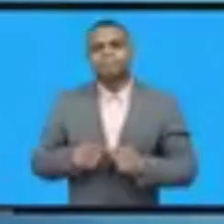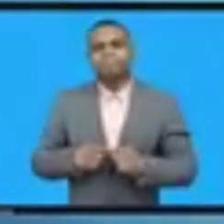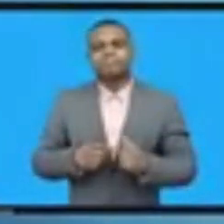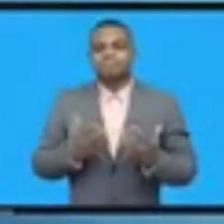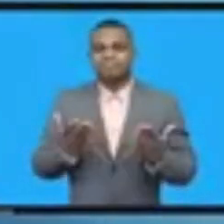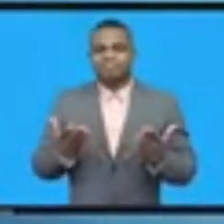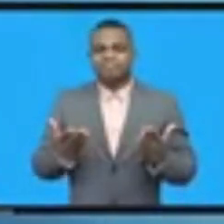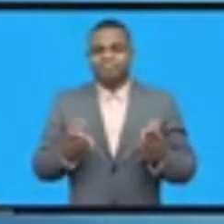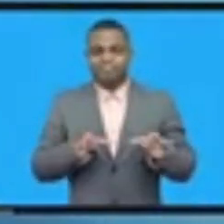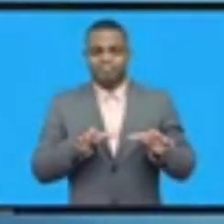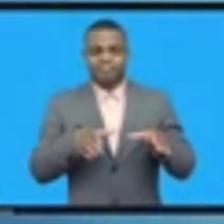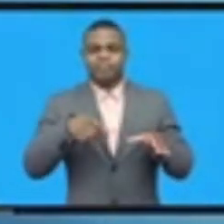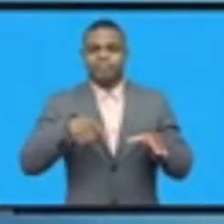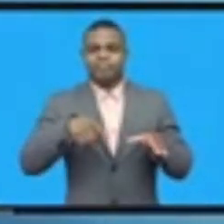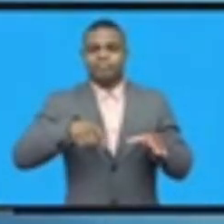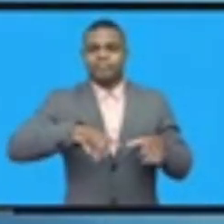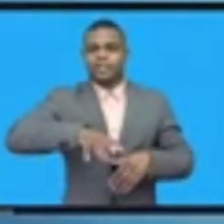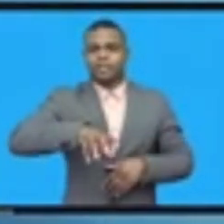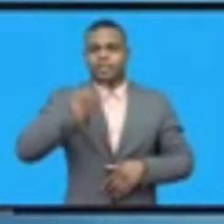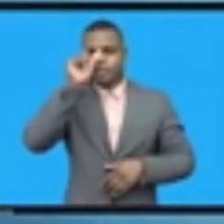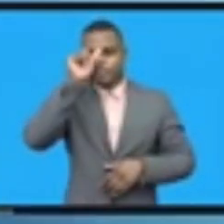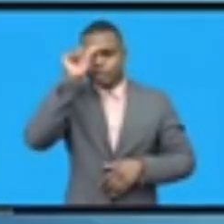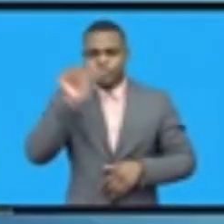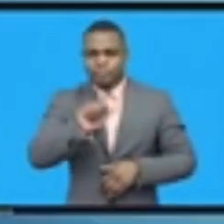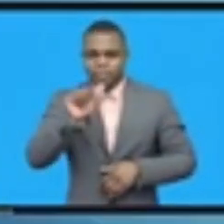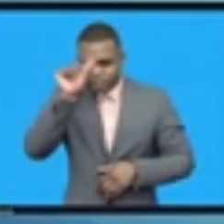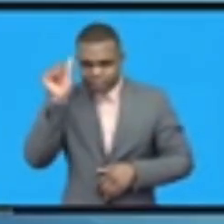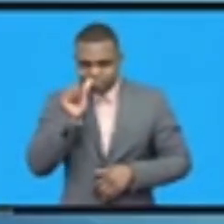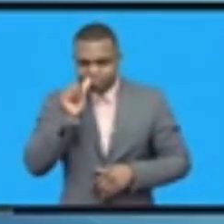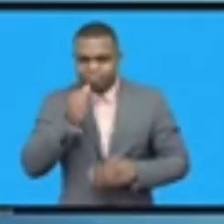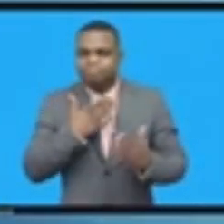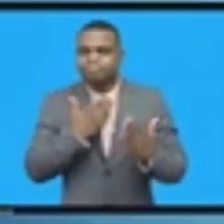谢 IGF 秘书处